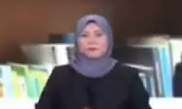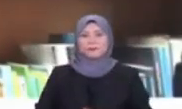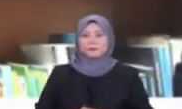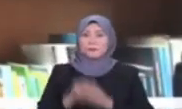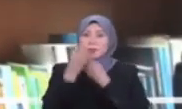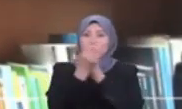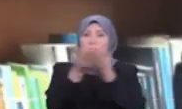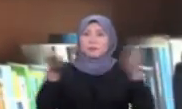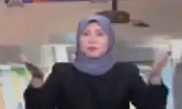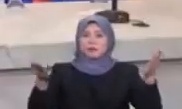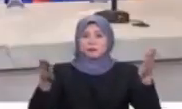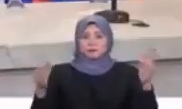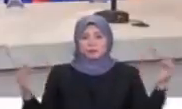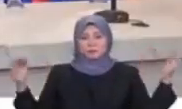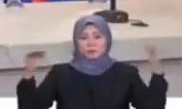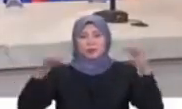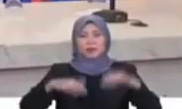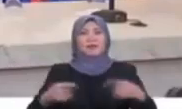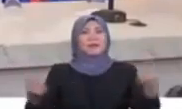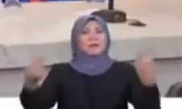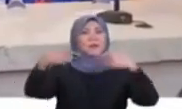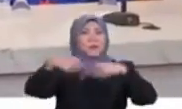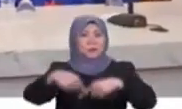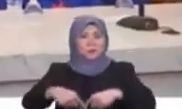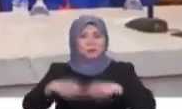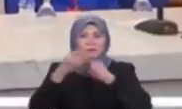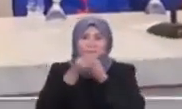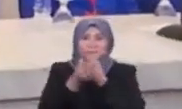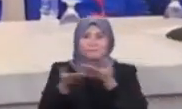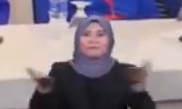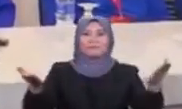di Perhimpunan Agung UMNO bahawa